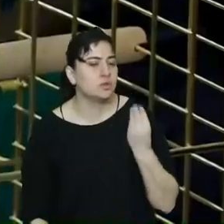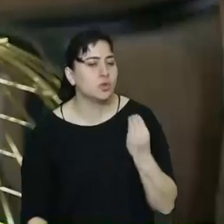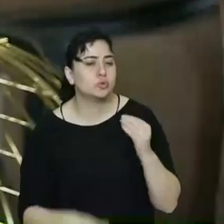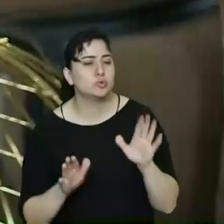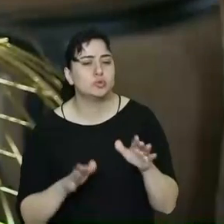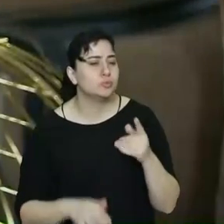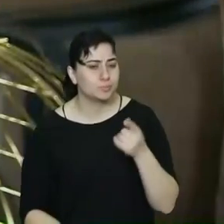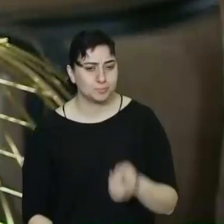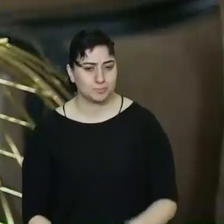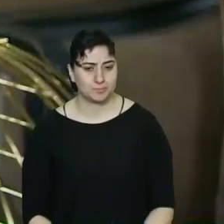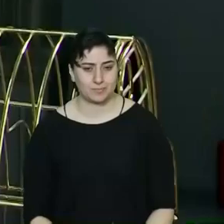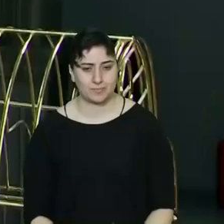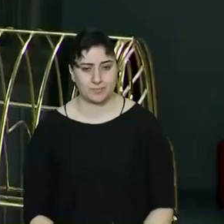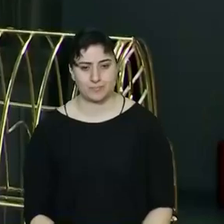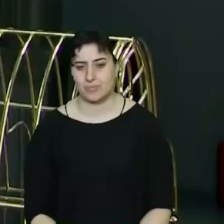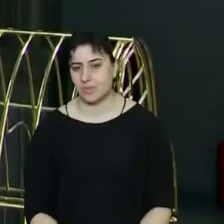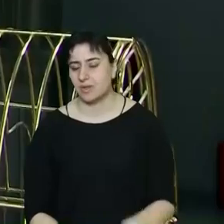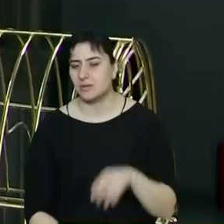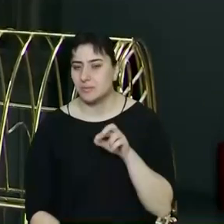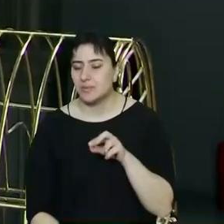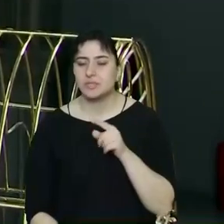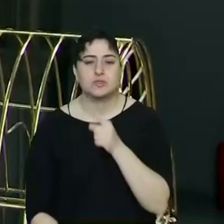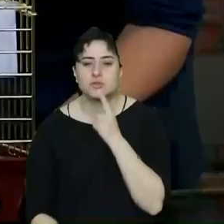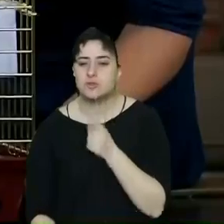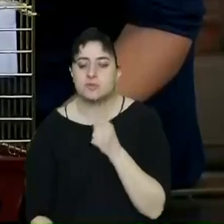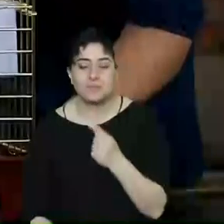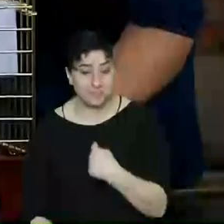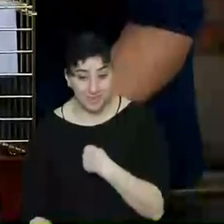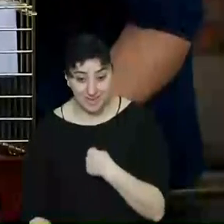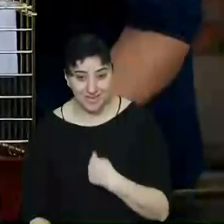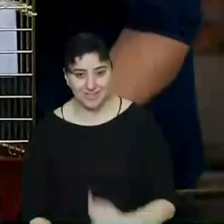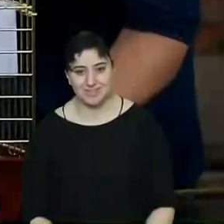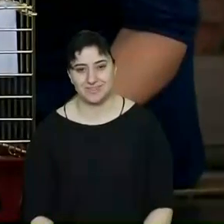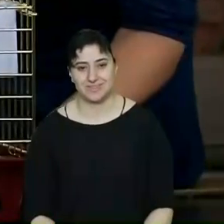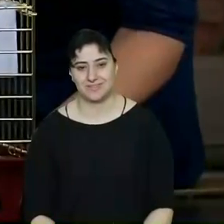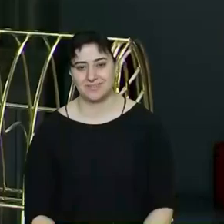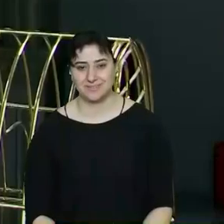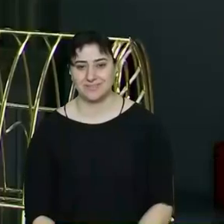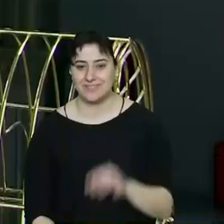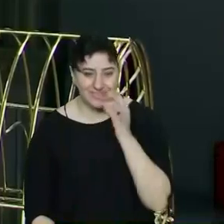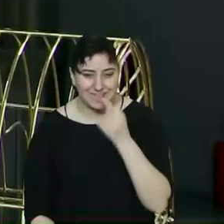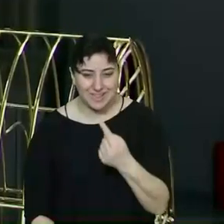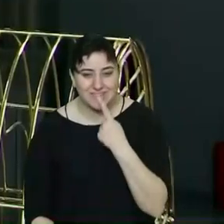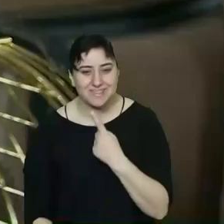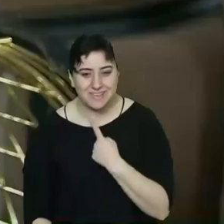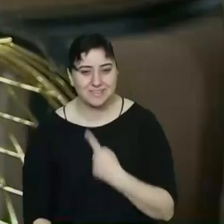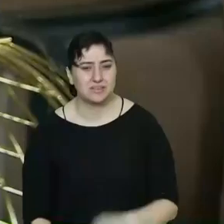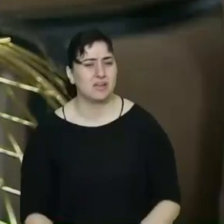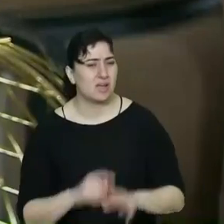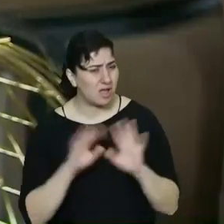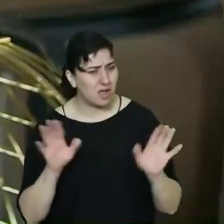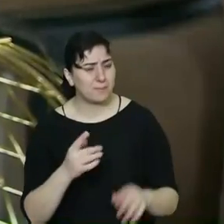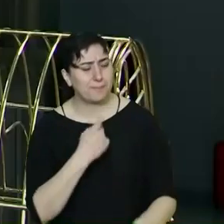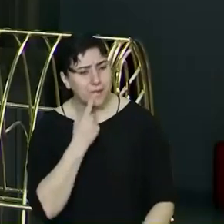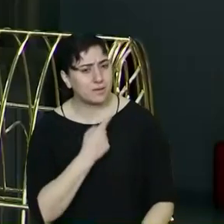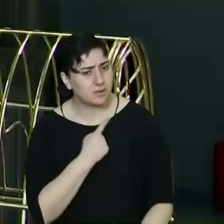kuşum? Kurban olurum ben sana ya. Papicim sen bir konuş bakayım tatlım, bana dedin değil mi hayatım fıstık diye? Oy canım. Ya bana